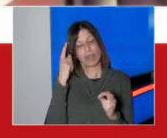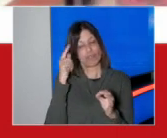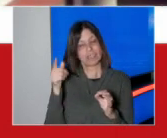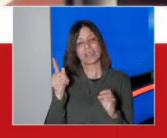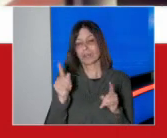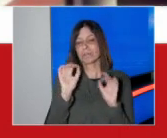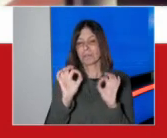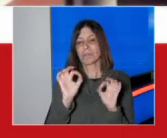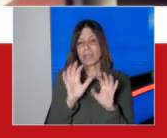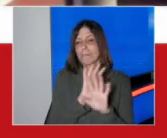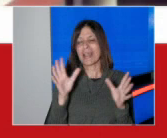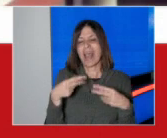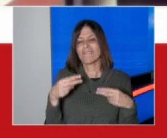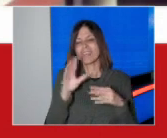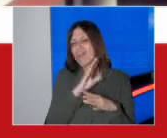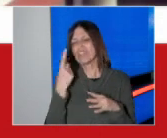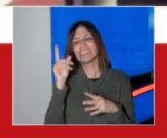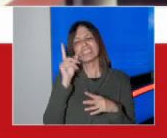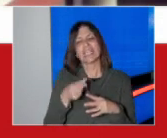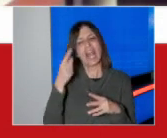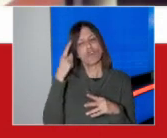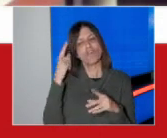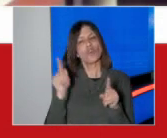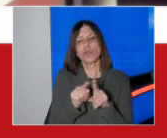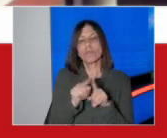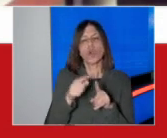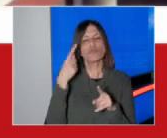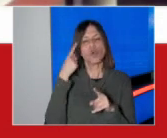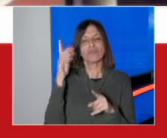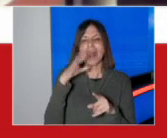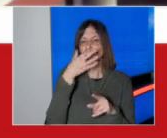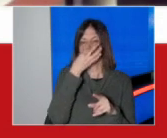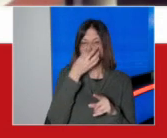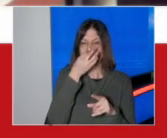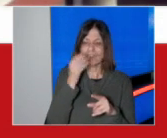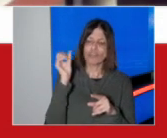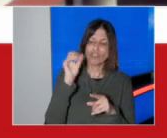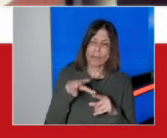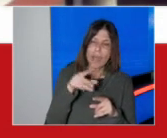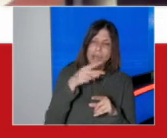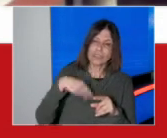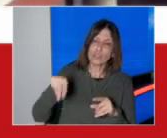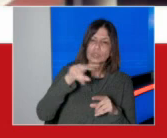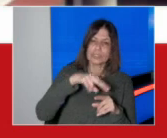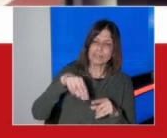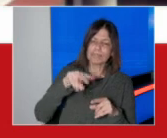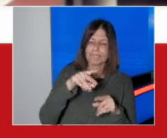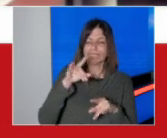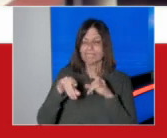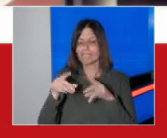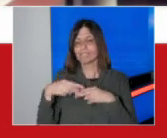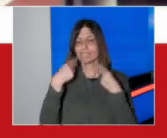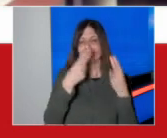כמו, בלי להפחיד אף אחד, צריכים לחשוב על זה כמו שאנחנו חושבים על שפעת, שזה מגיע, עושה סיבוב אצל חיות, חוזר לבני אדם, לכן לא